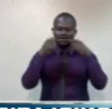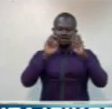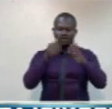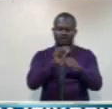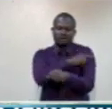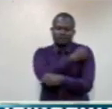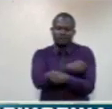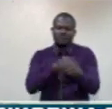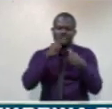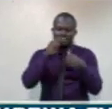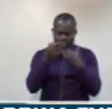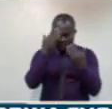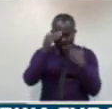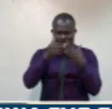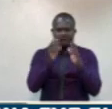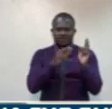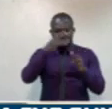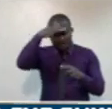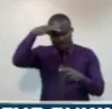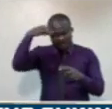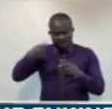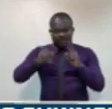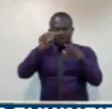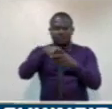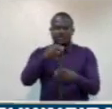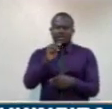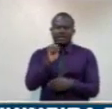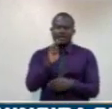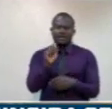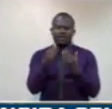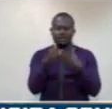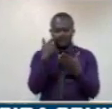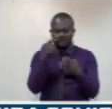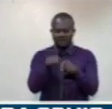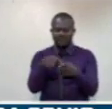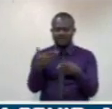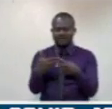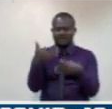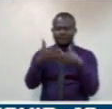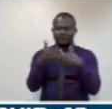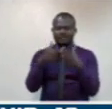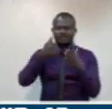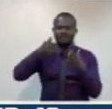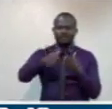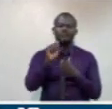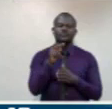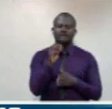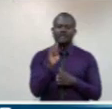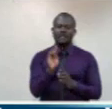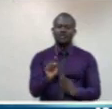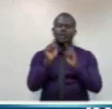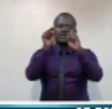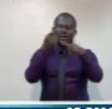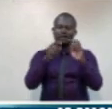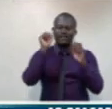ari igisubizo kuko ubusanzwe bagorwaga no kujya mu bitaro bya Nemba na Shyira bisa n'ibiri bugufi yabo. Nemba baje ariko